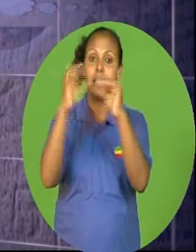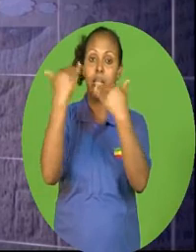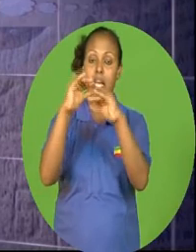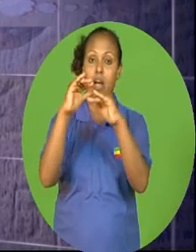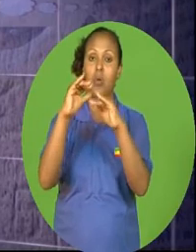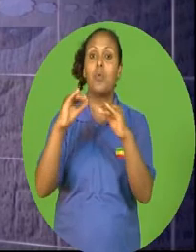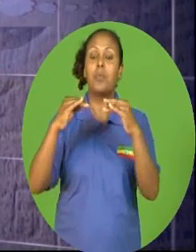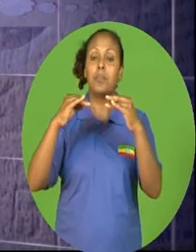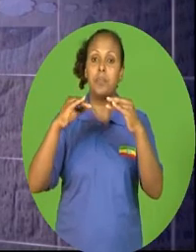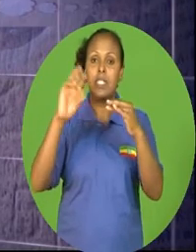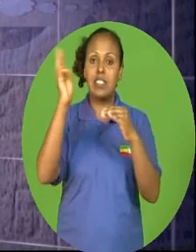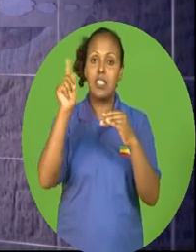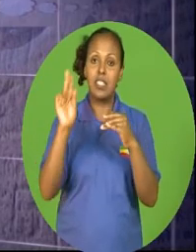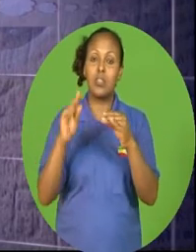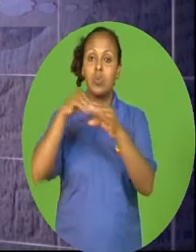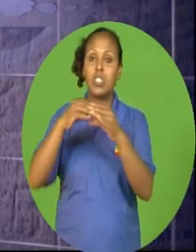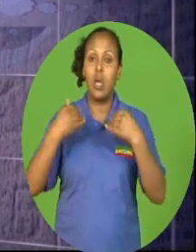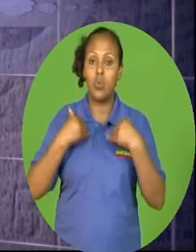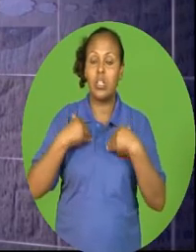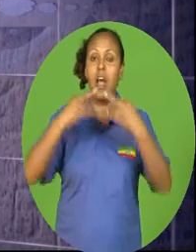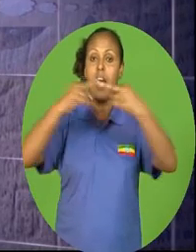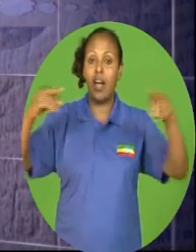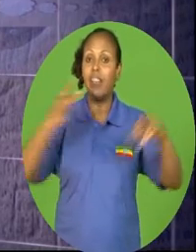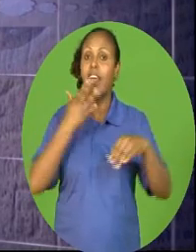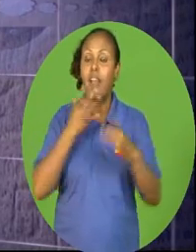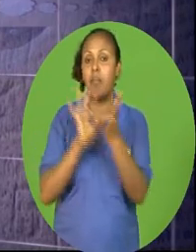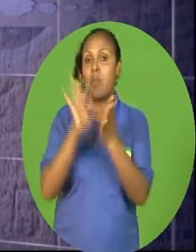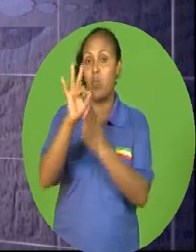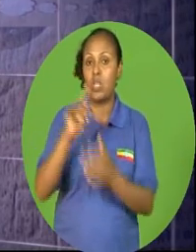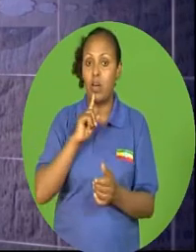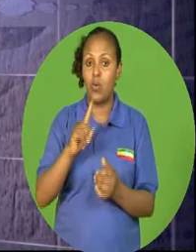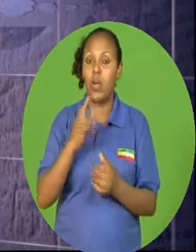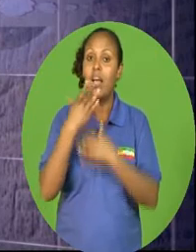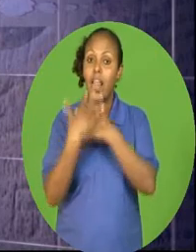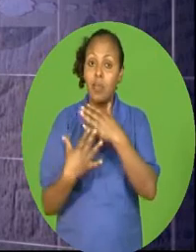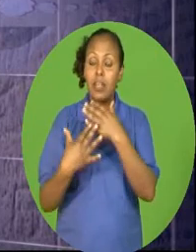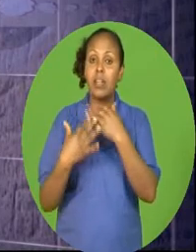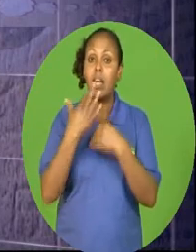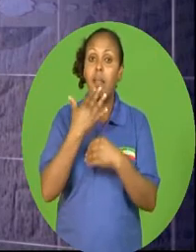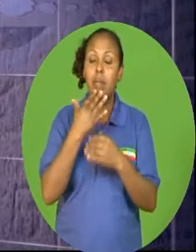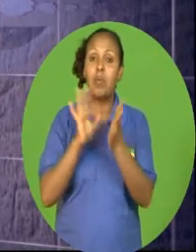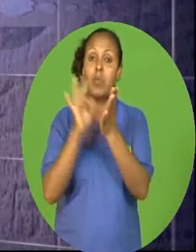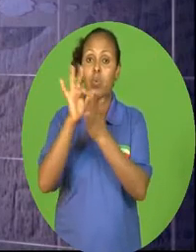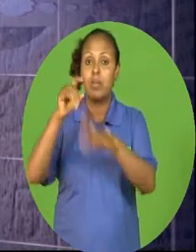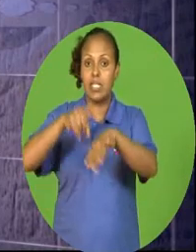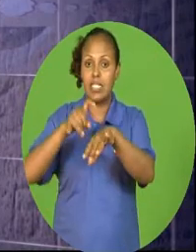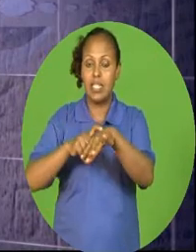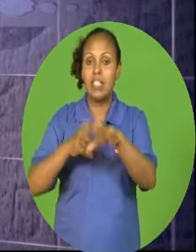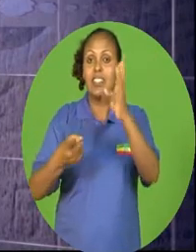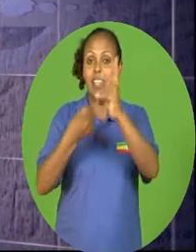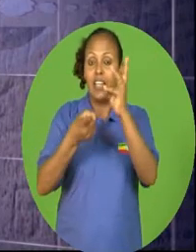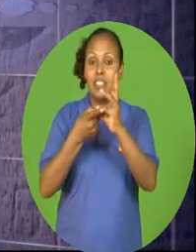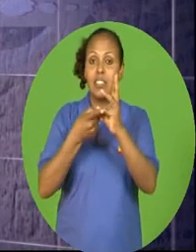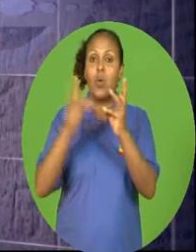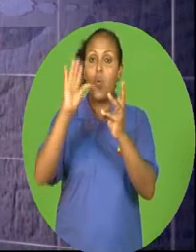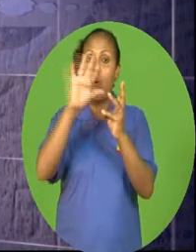የግጥምን ምጣኔ የምንለካው በስንኝ ውስጥ ያሉ የሐረጋትን ቀለም በመቁጠር ነው። በመሆኑም ቀለምን